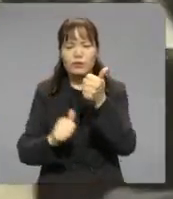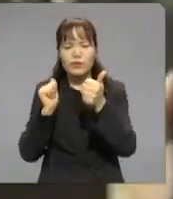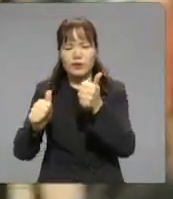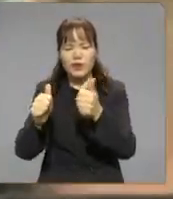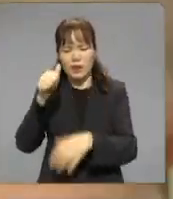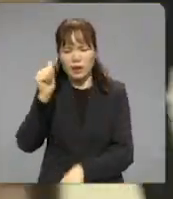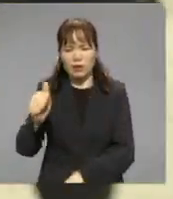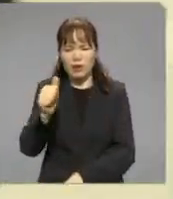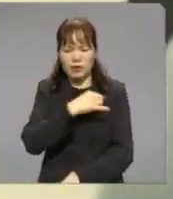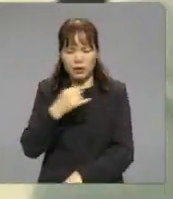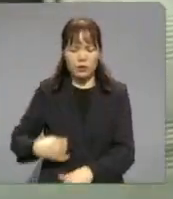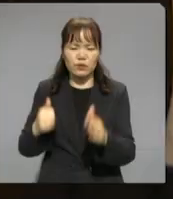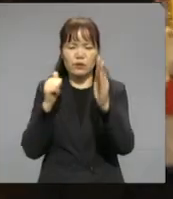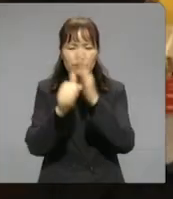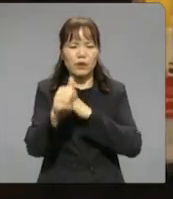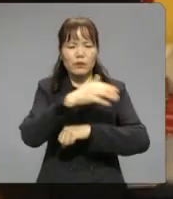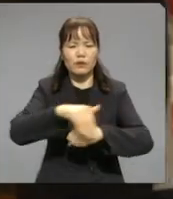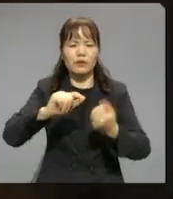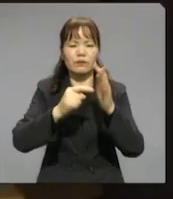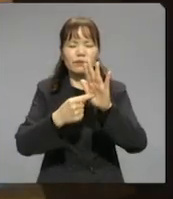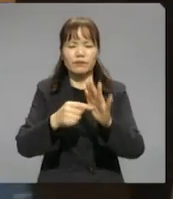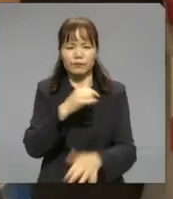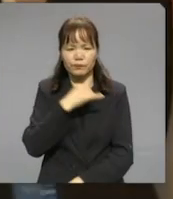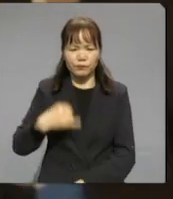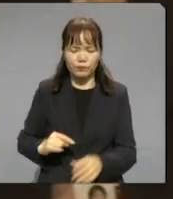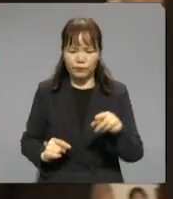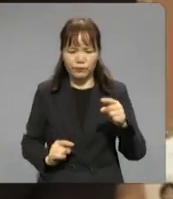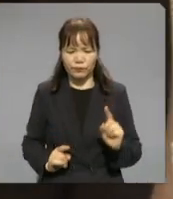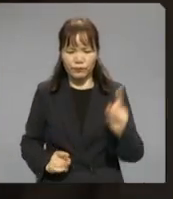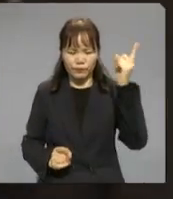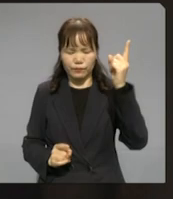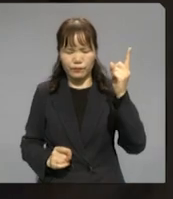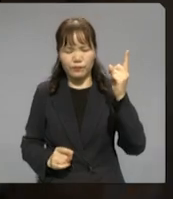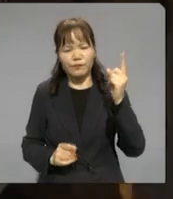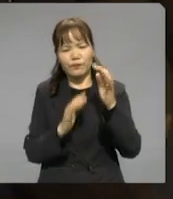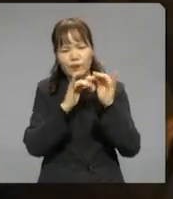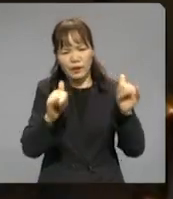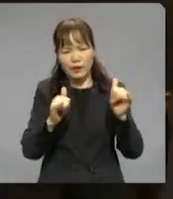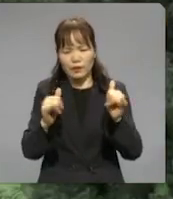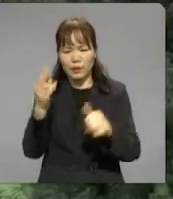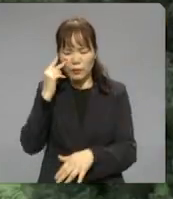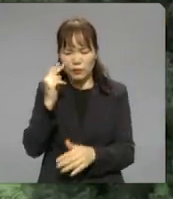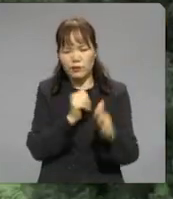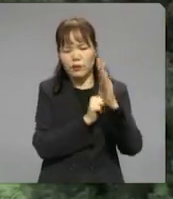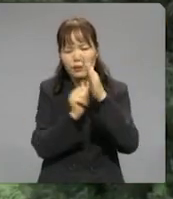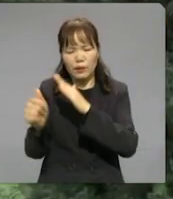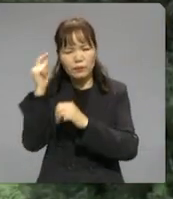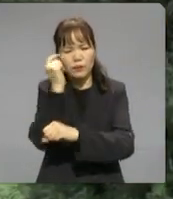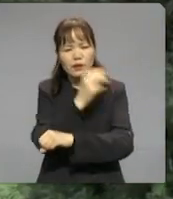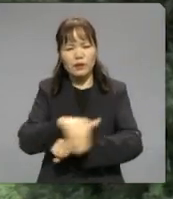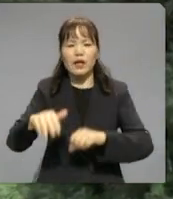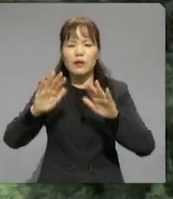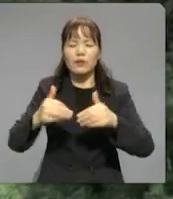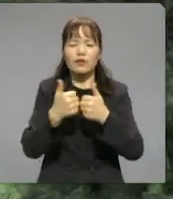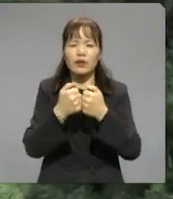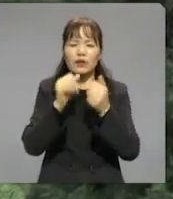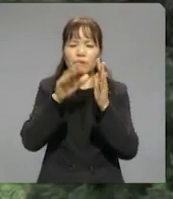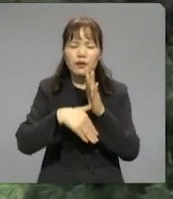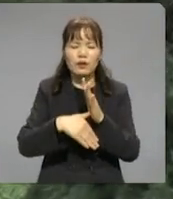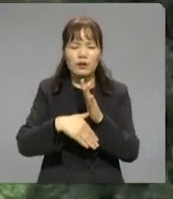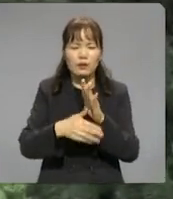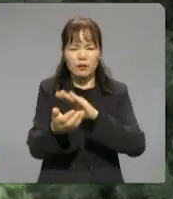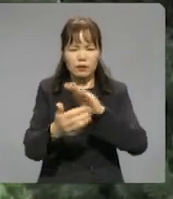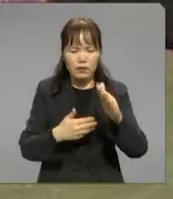중국을 방문한다고 밝혔습니다 중국 고위 관리들이 방미도 이어질 예정입니다 이번 회담에서는 예고된 대로